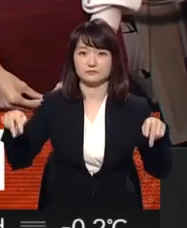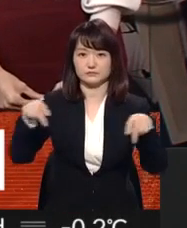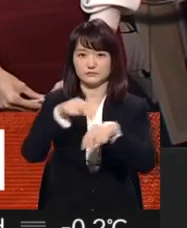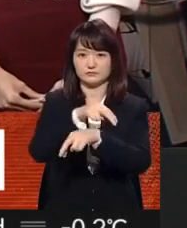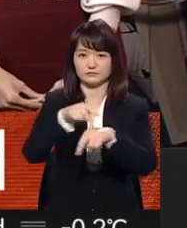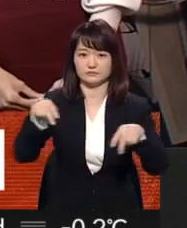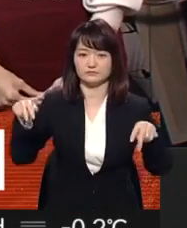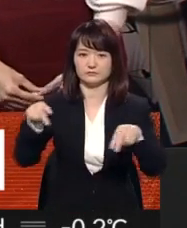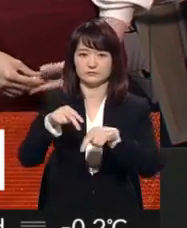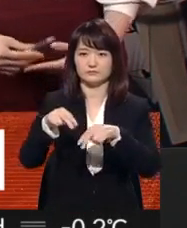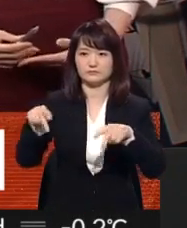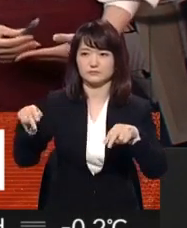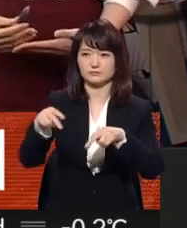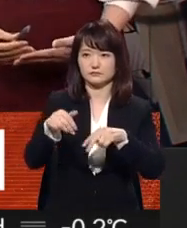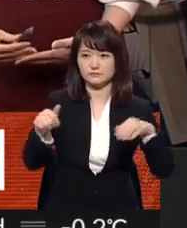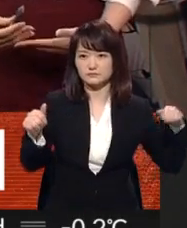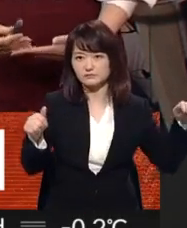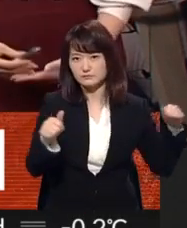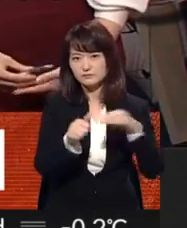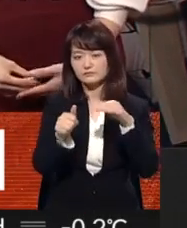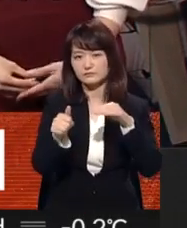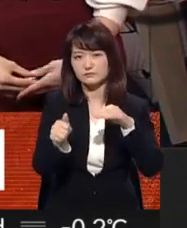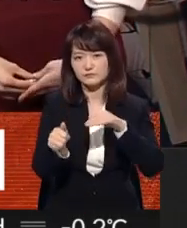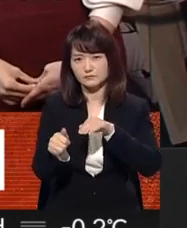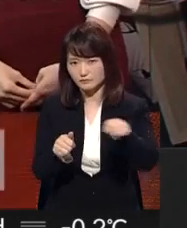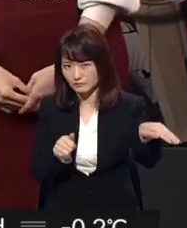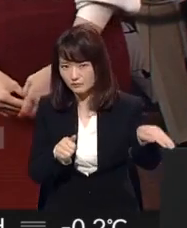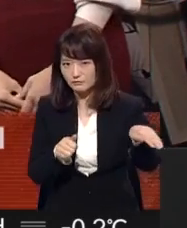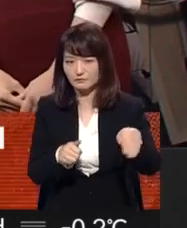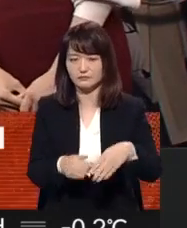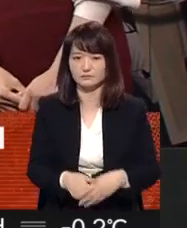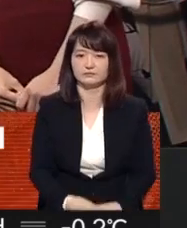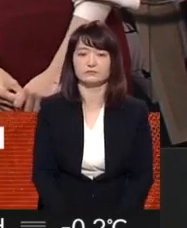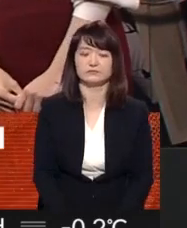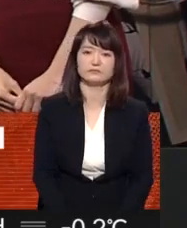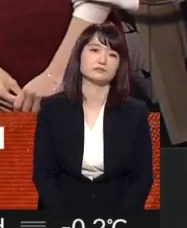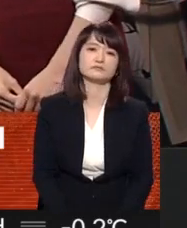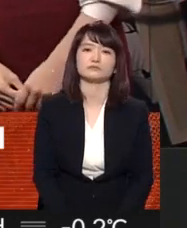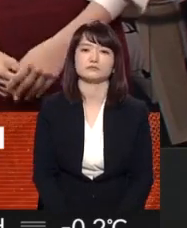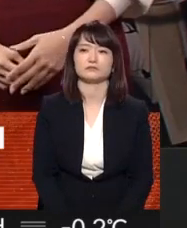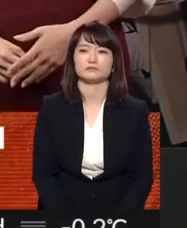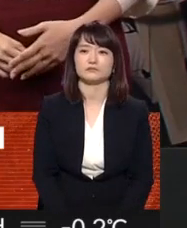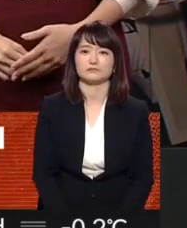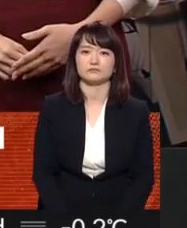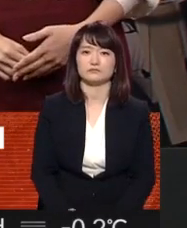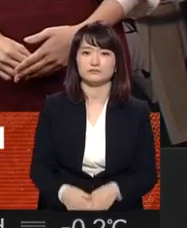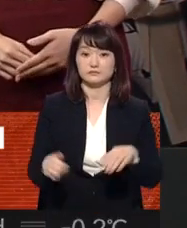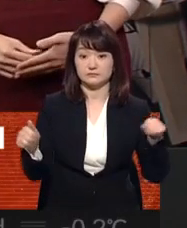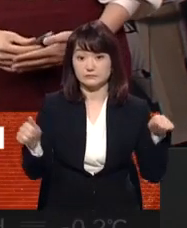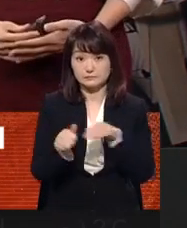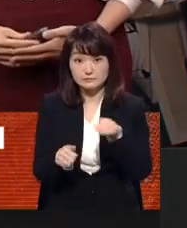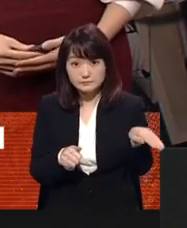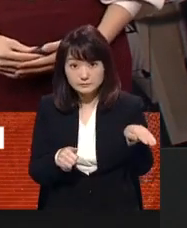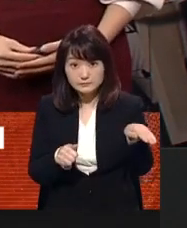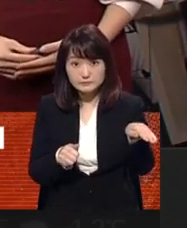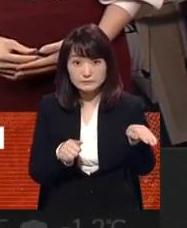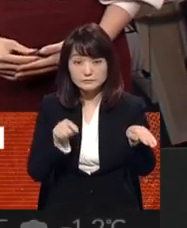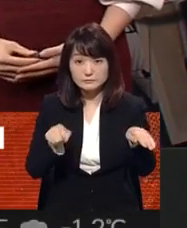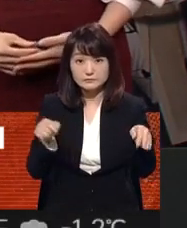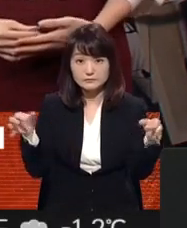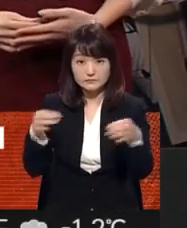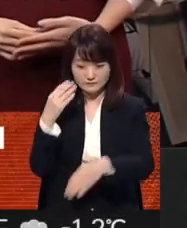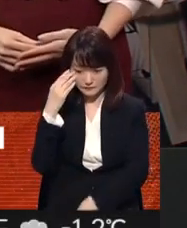횡단보도에서 한 차량이이 아이를 치고 도망갔기 때문입니다 순식간에 도망간 뺑소니 차량 그리고 그